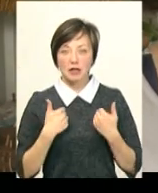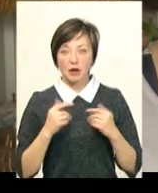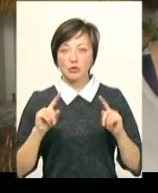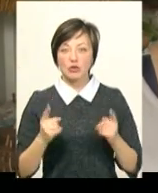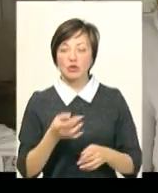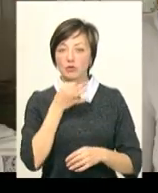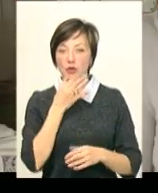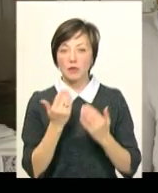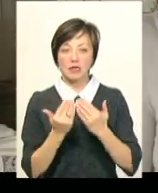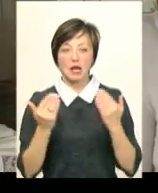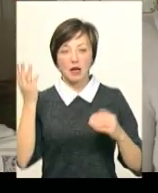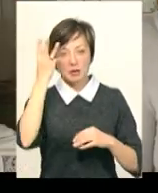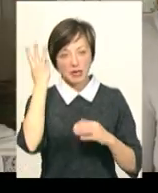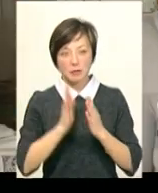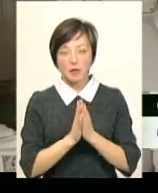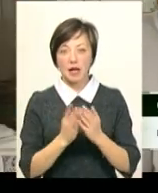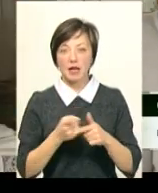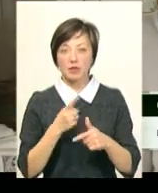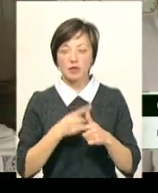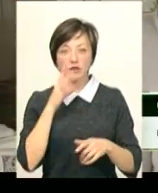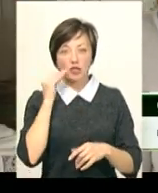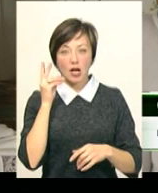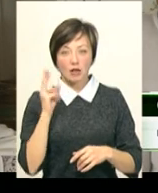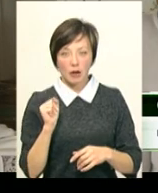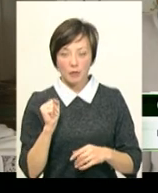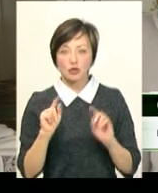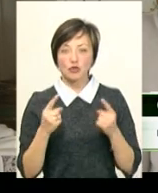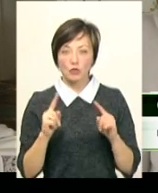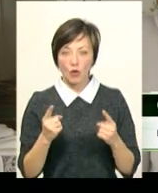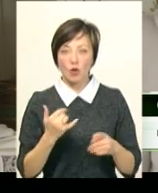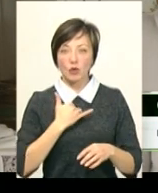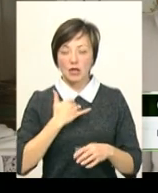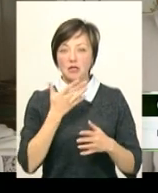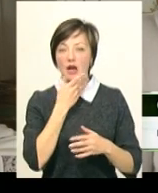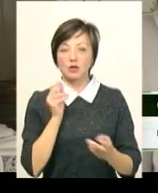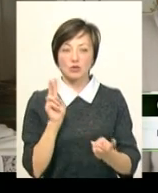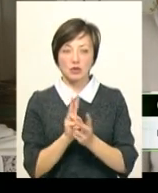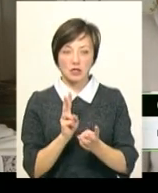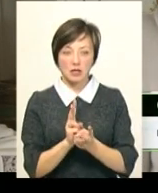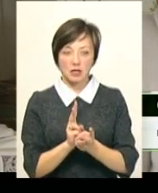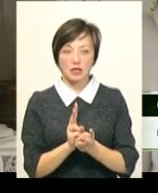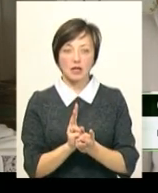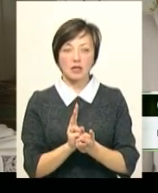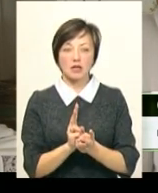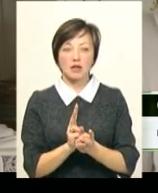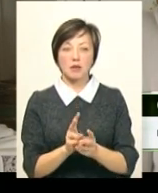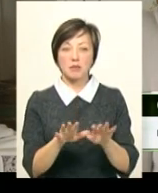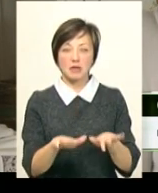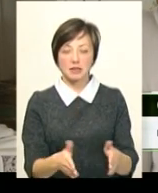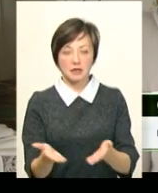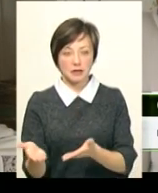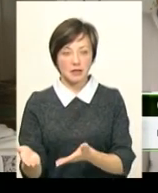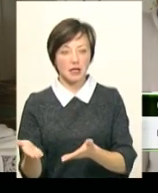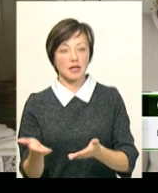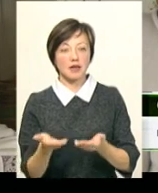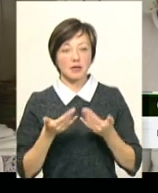сподобалося виставлятися в Хмельницькій бібліотеці імені Шевченка. Чому? Тому що нас дуже гарно зустріли, нам представили місце. І